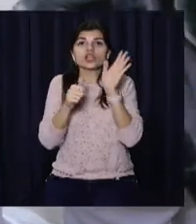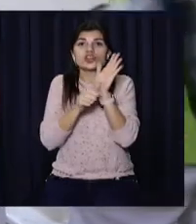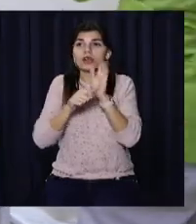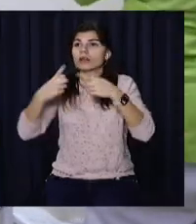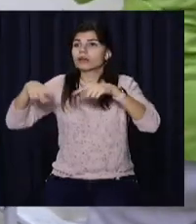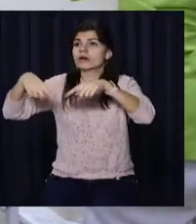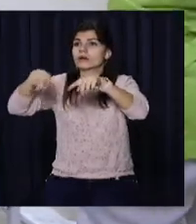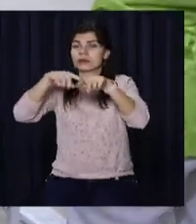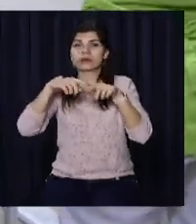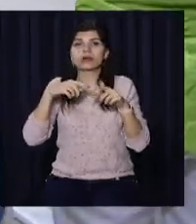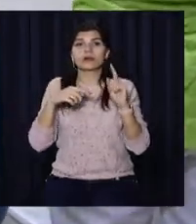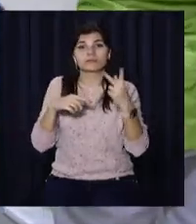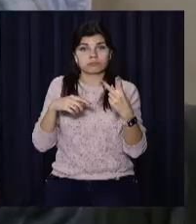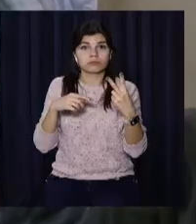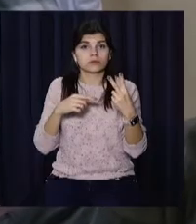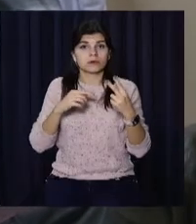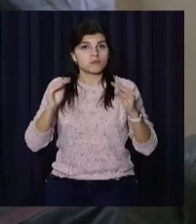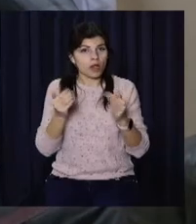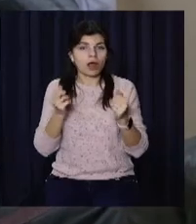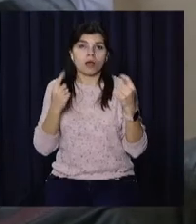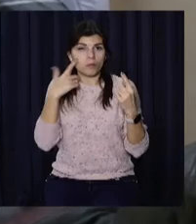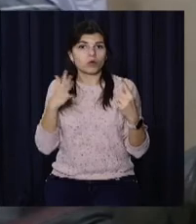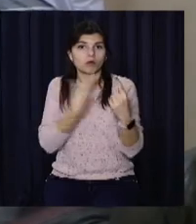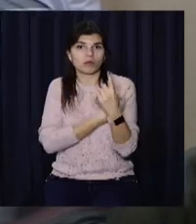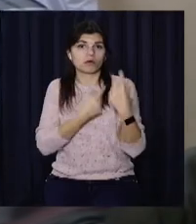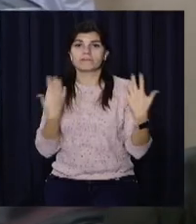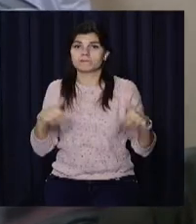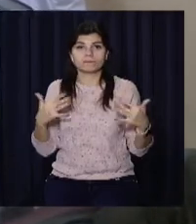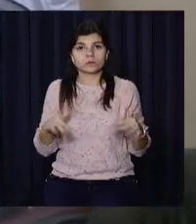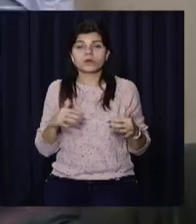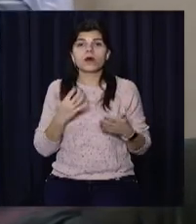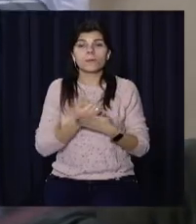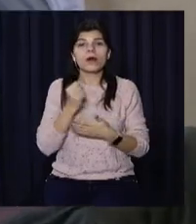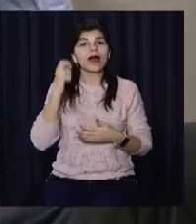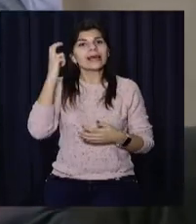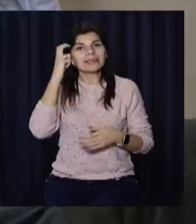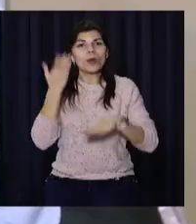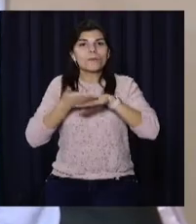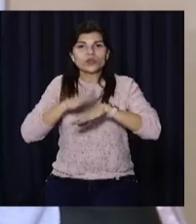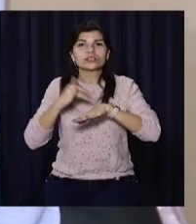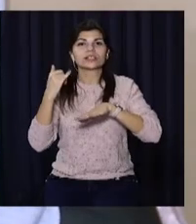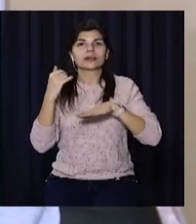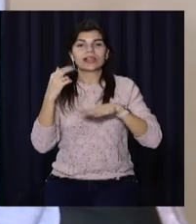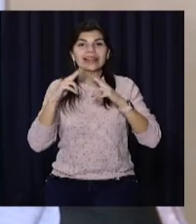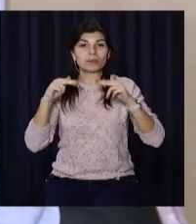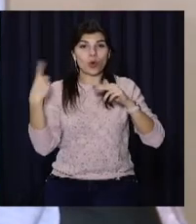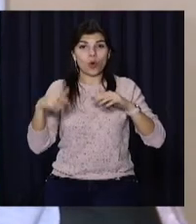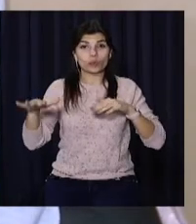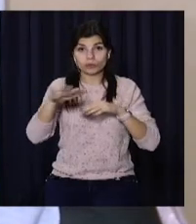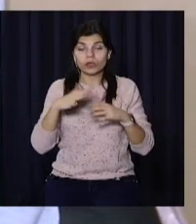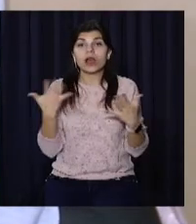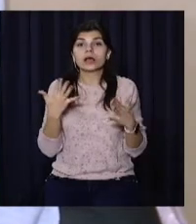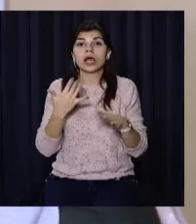людей завершили курс імунізації. Крім того, за останній тиждень до столиці Київської, Полтавської та Дніпропетровської областей,